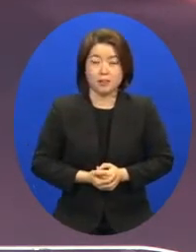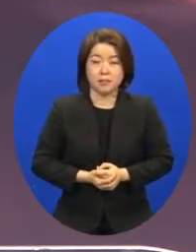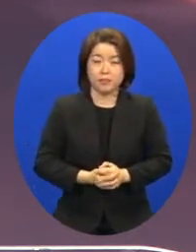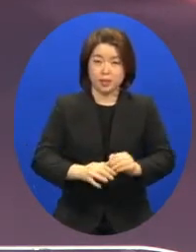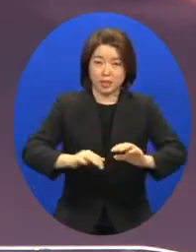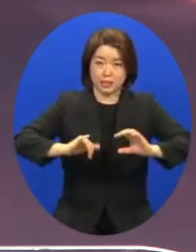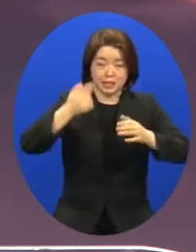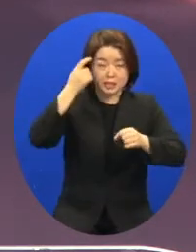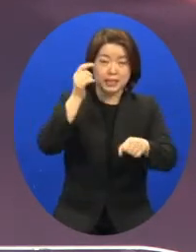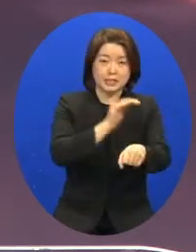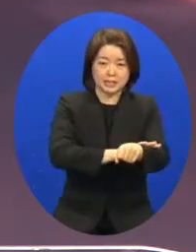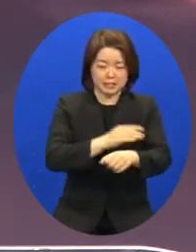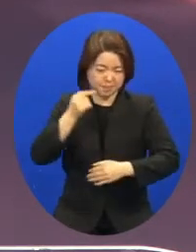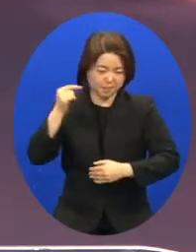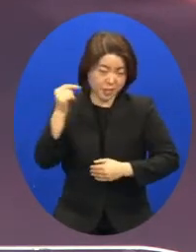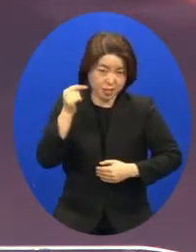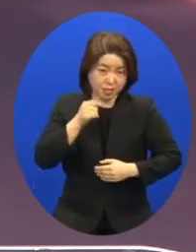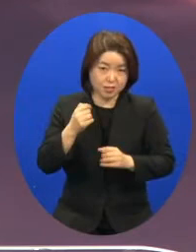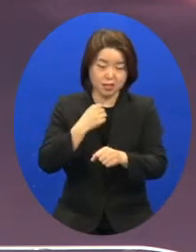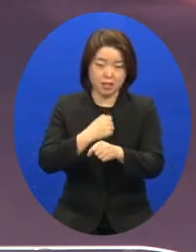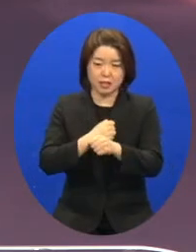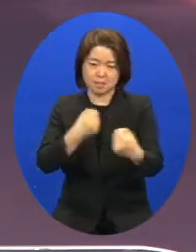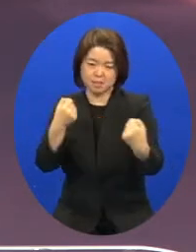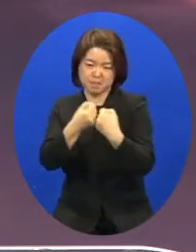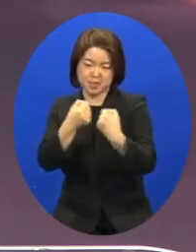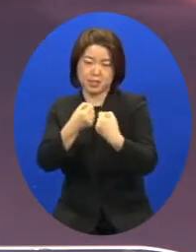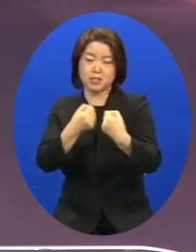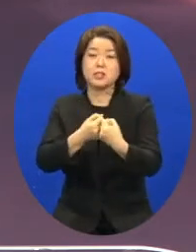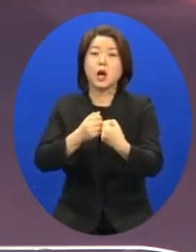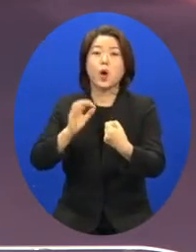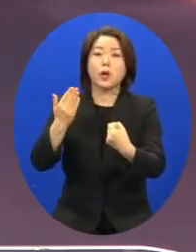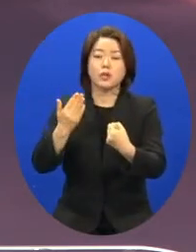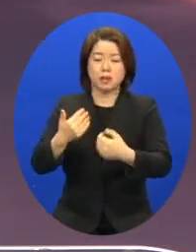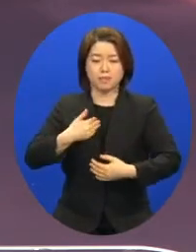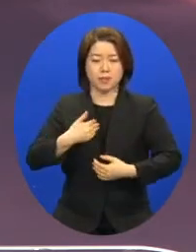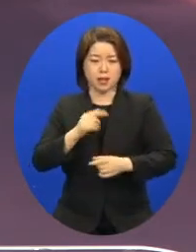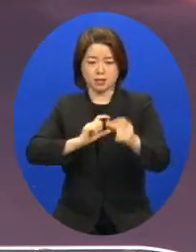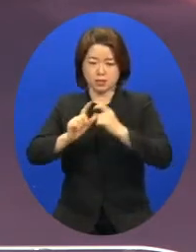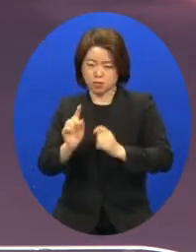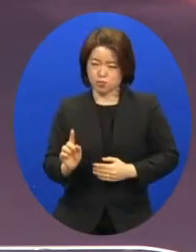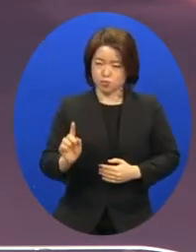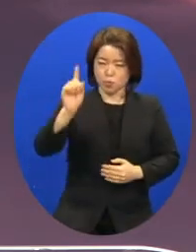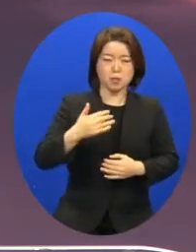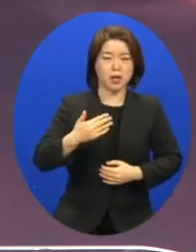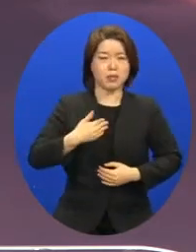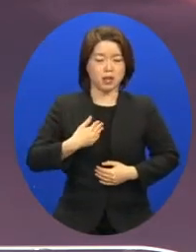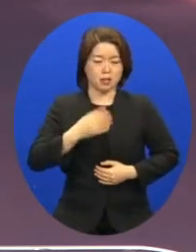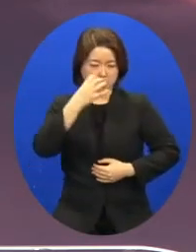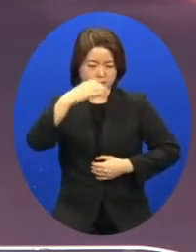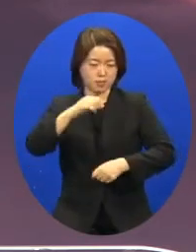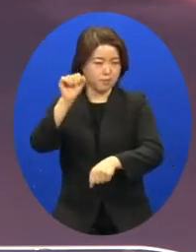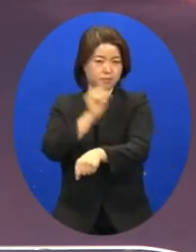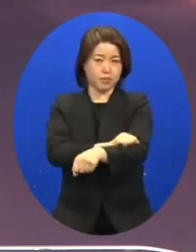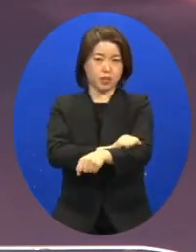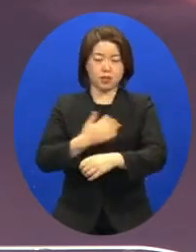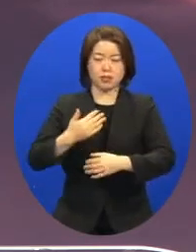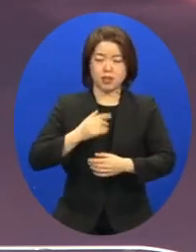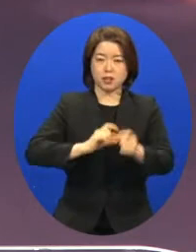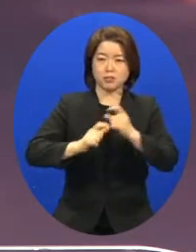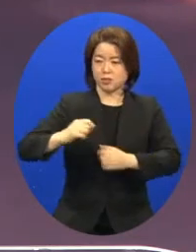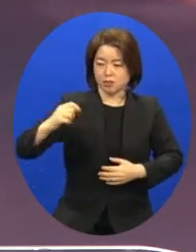세상 지혜는 철저하게 싸우는 것입니다. 내가 더 높다, 내가 더 잘났다, 내가 더